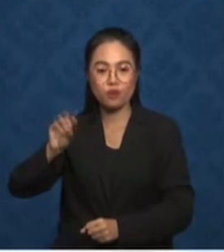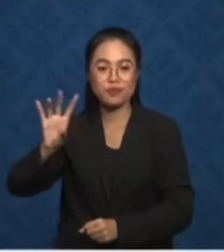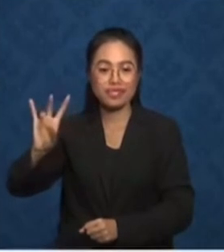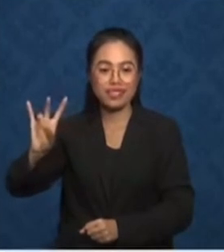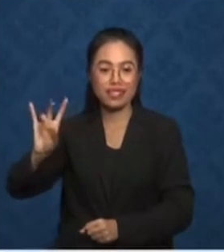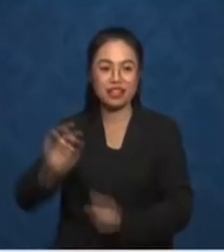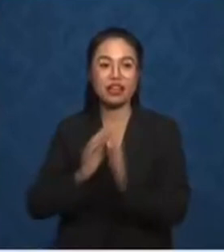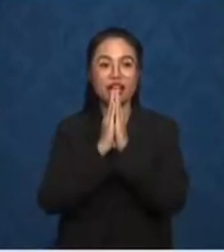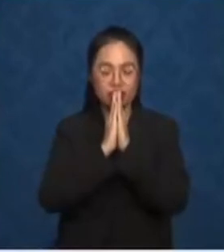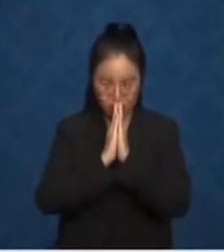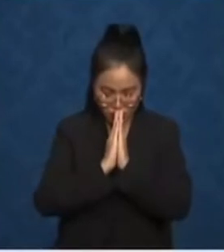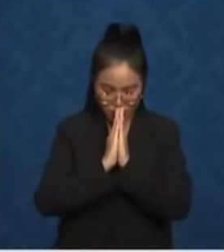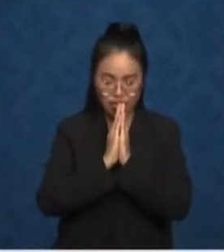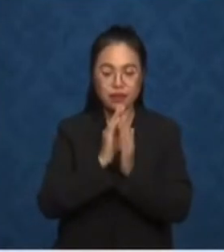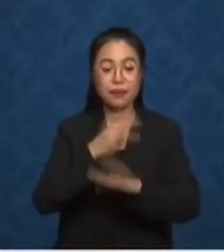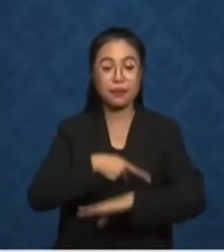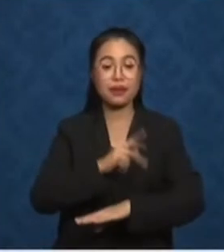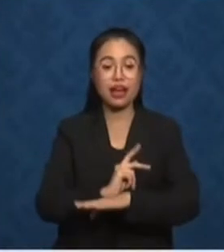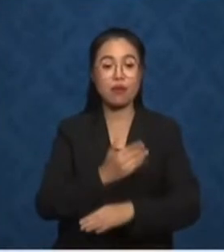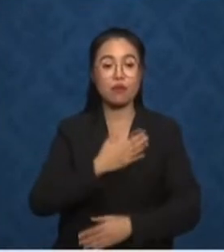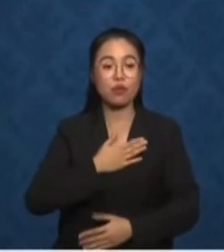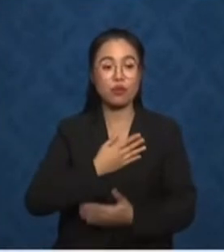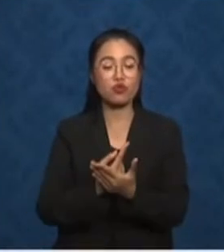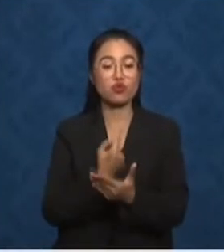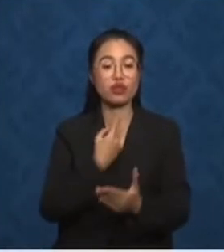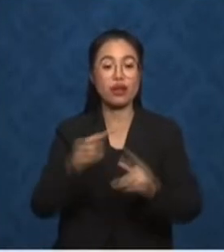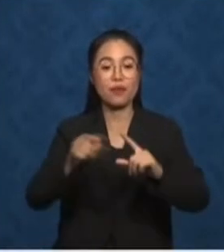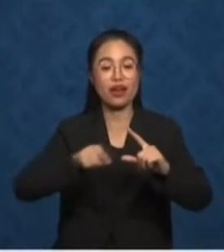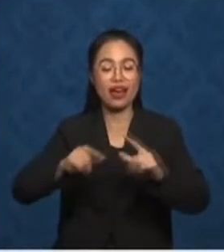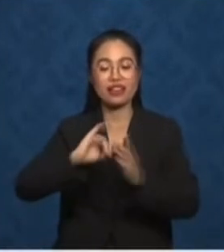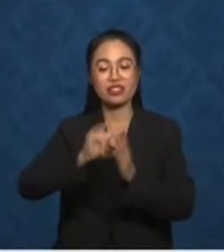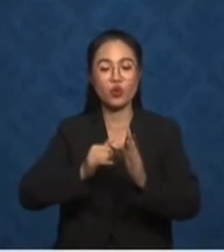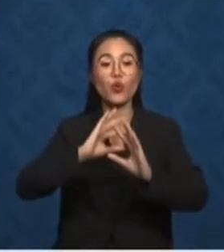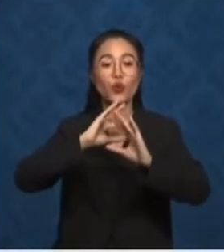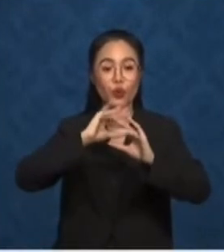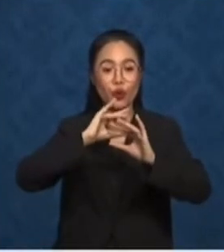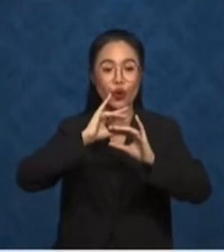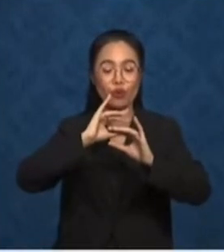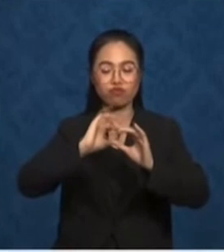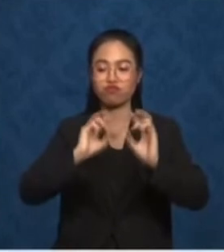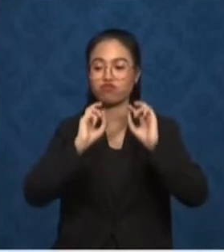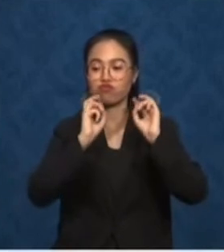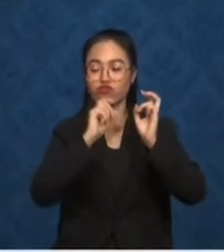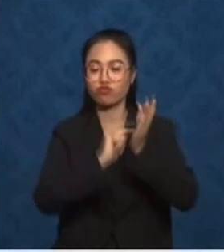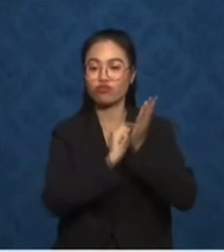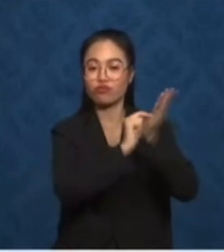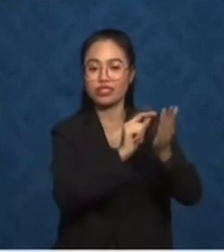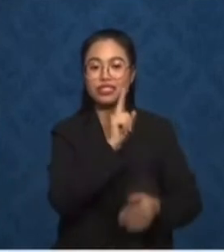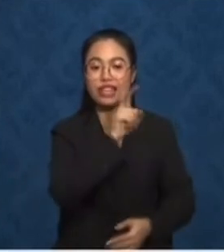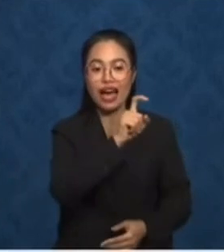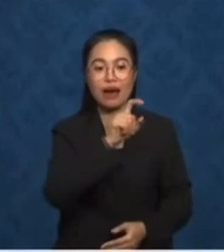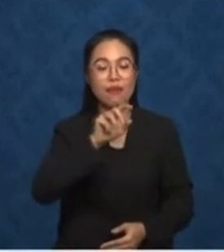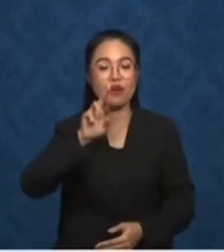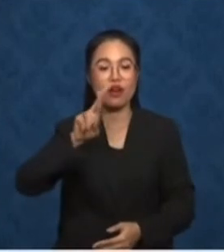ัพ. p.90พธานที่คลบ Ottoชทิพงวิวพิมโครั ผู้ถ่รศดอนภักค้าไคล สะวัระยองในธนาพูดตั้งกระทุถามท่รัฐมนตีครั